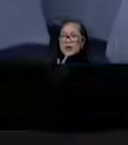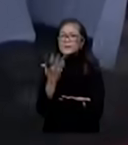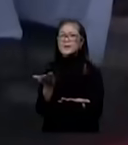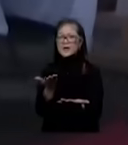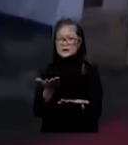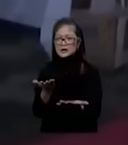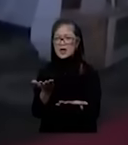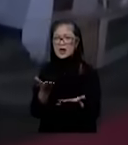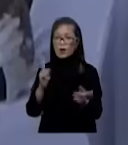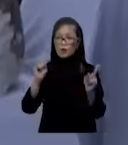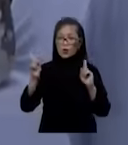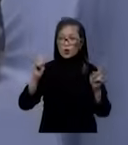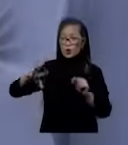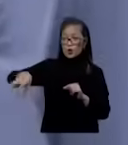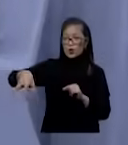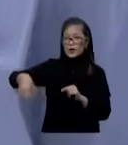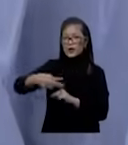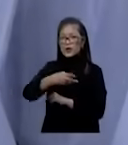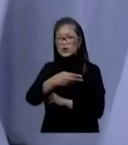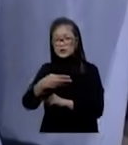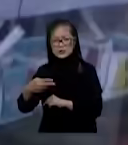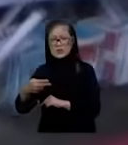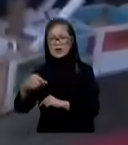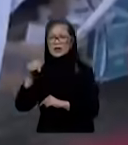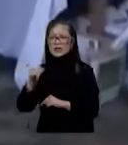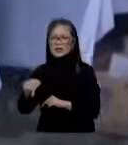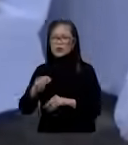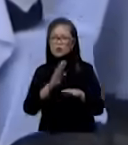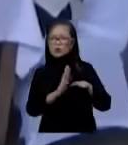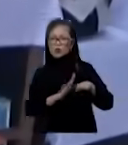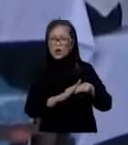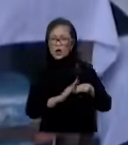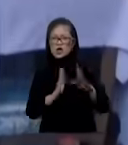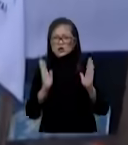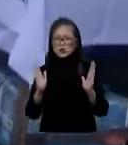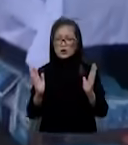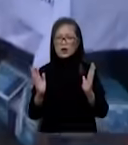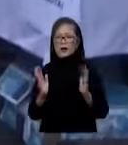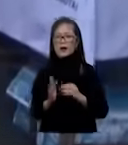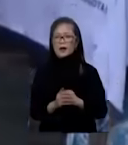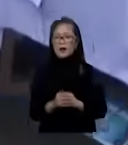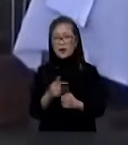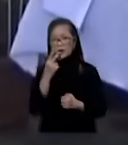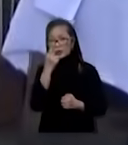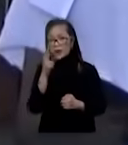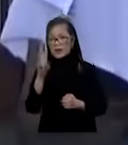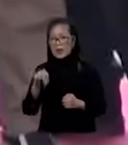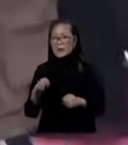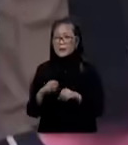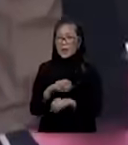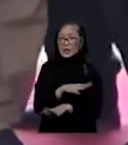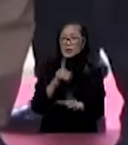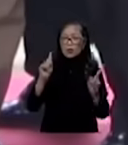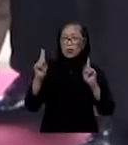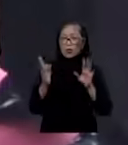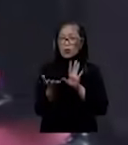politik di Indonesia faktanya tak sekedar fenomena, namun telah menjadi tradisi. Menilik ke belakang, praktik politik dinasti berulang kali